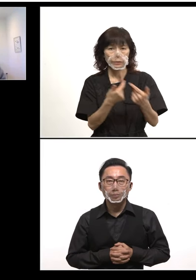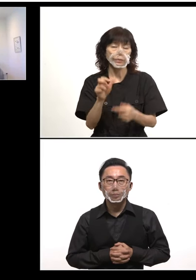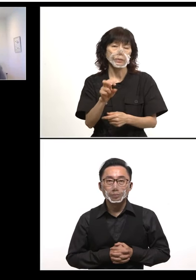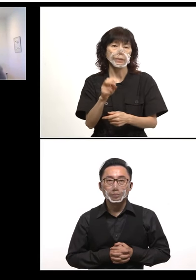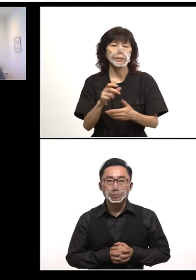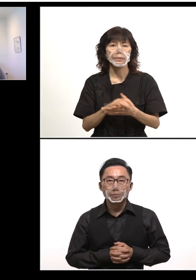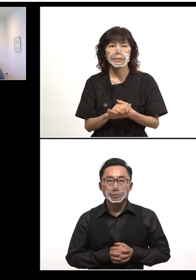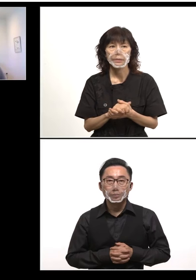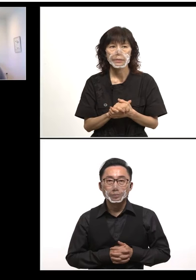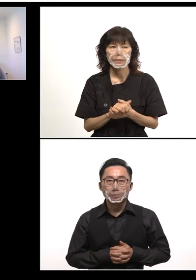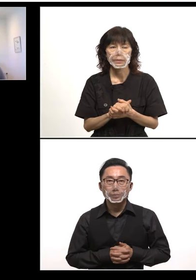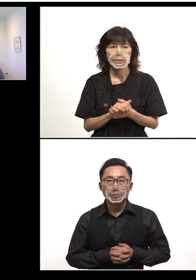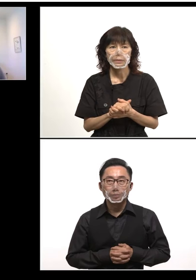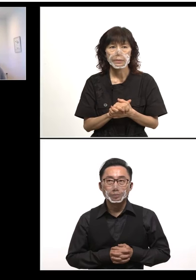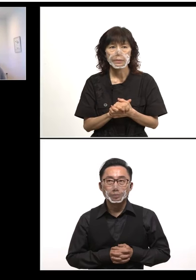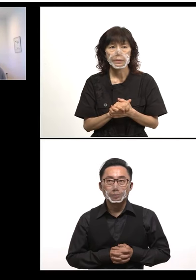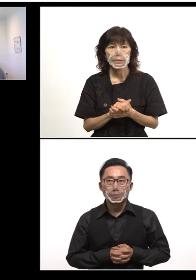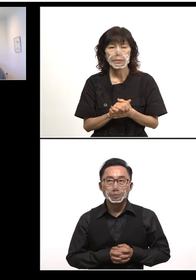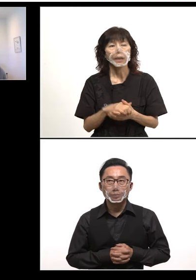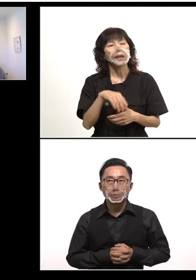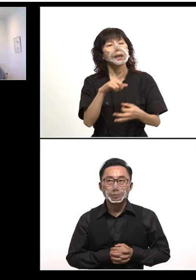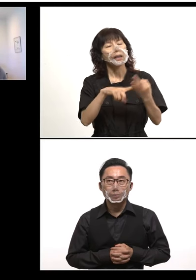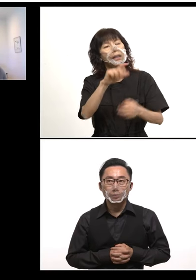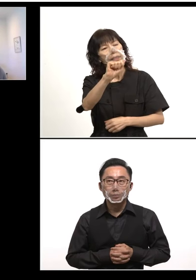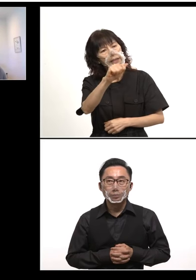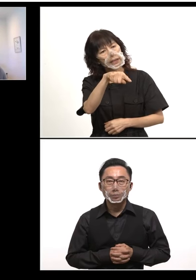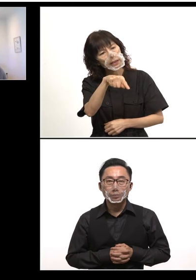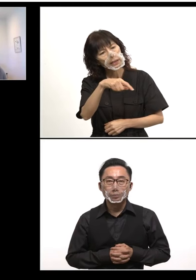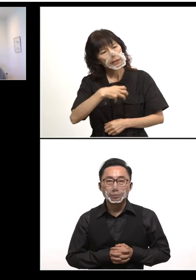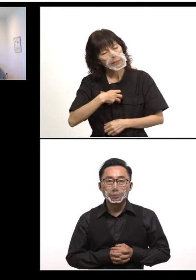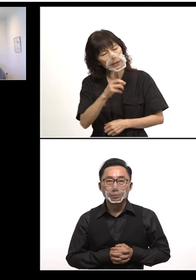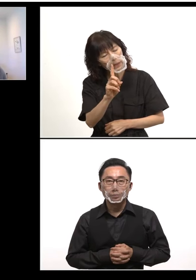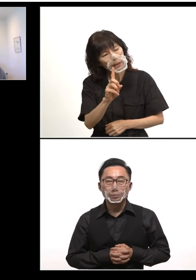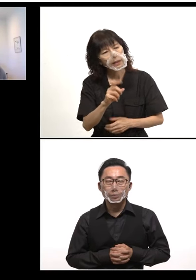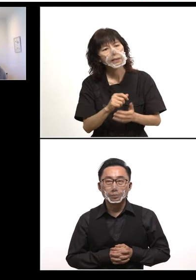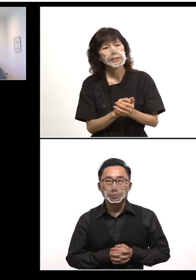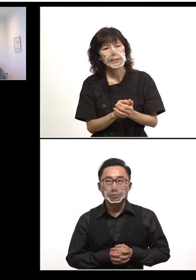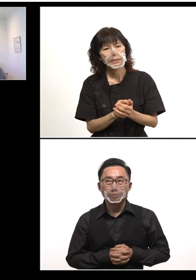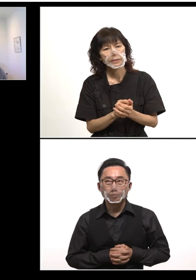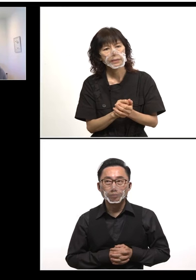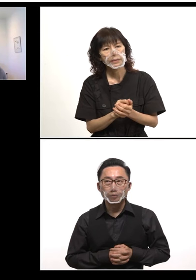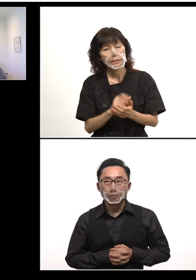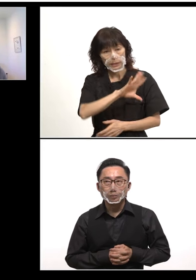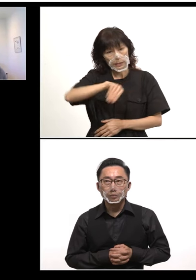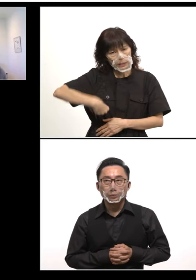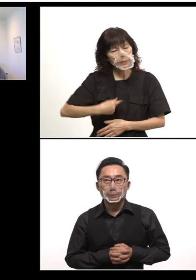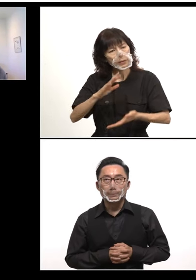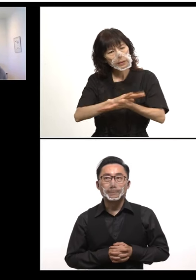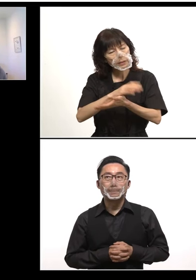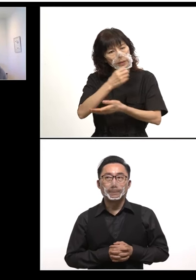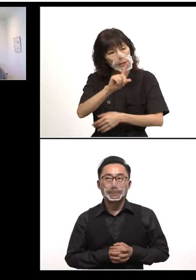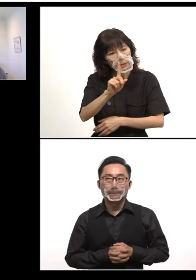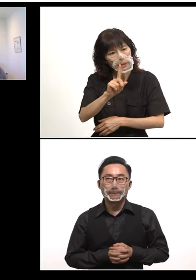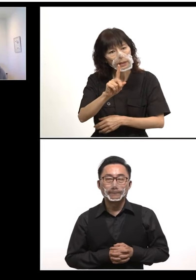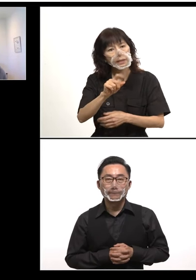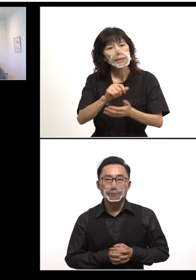喎。 For example, Anthony, can you tell us a little bit of your experience in Cambodia? How would you, or how